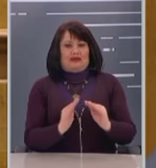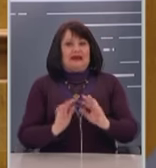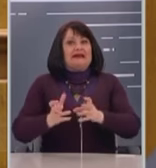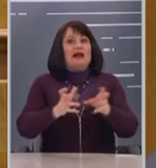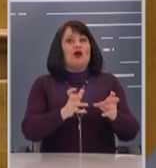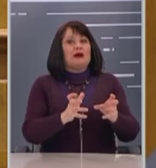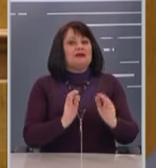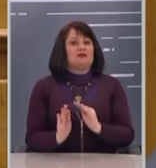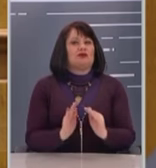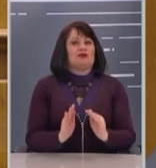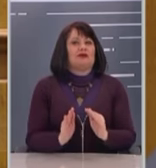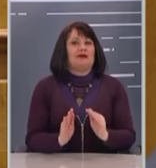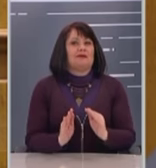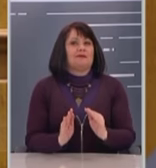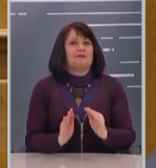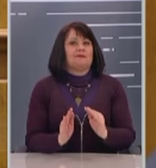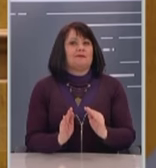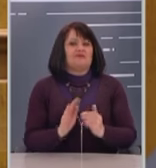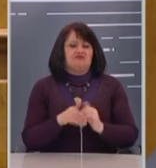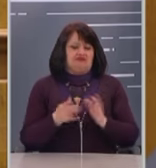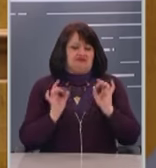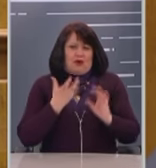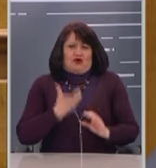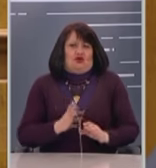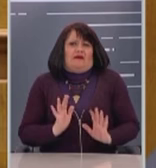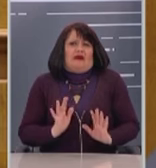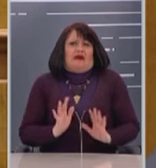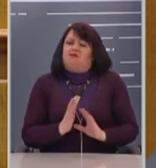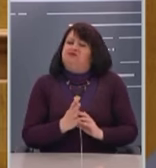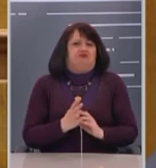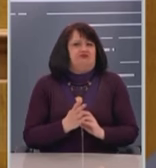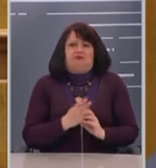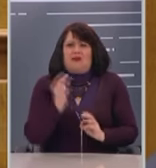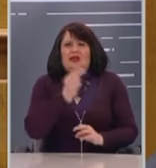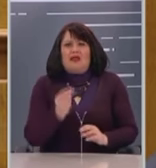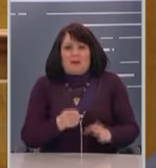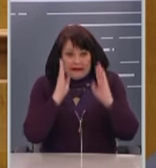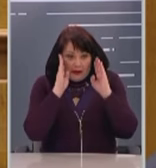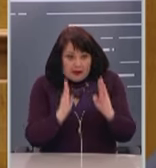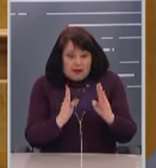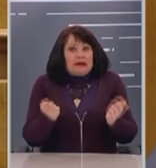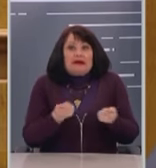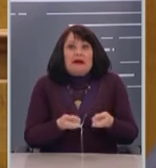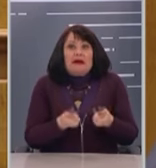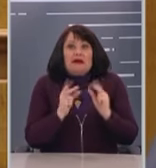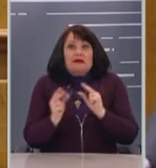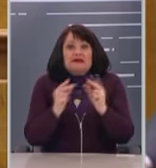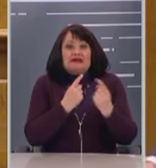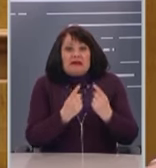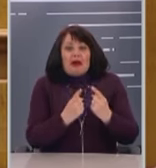ενημέρωσης, κανείς δεν ασχολιόταν σοβαρά, δεν ήταν δηλαδή τα θέματα αυτά στο επίκεντρο τη συζήτηση και του